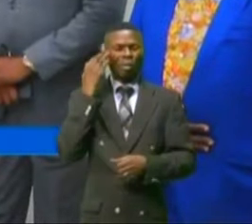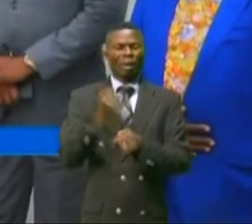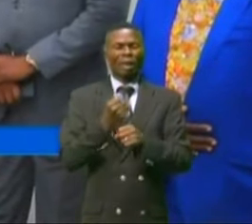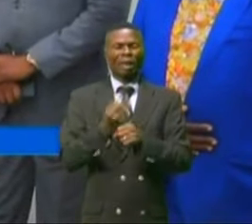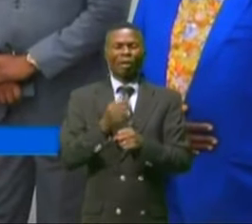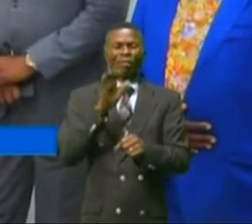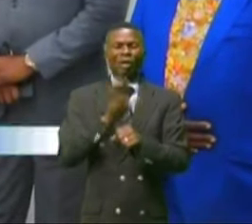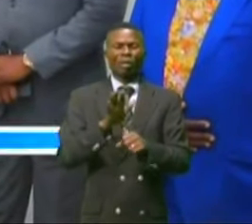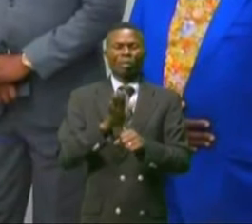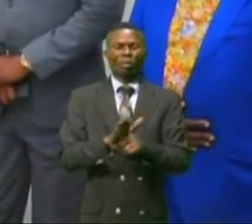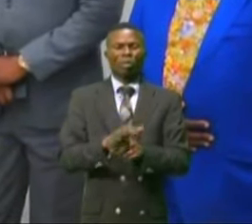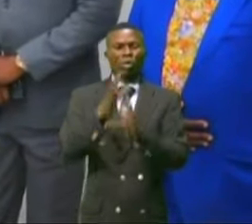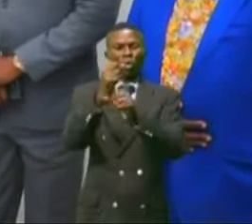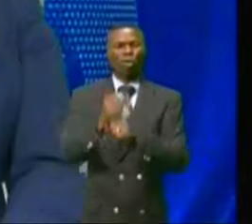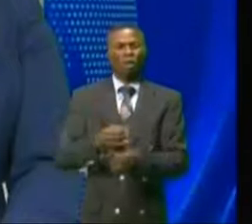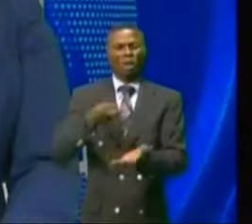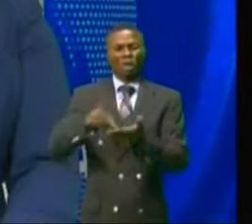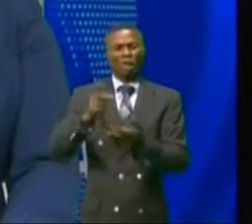accèdent au décompte final.